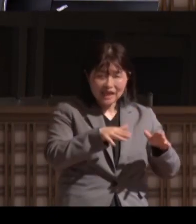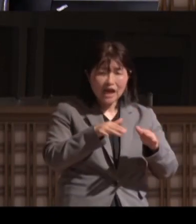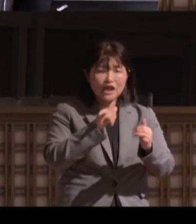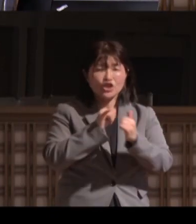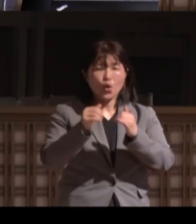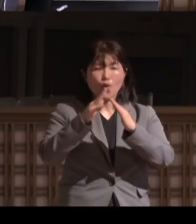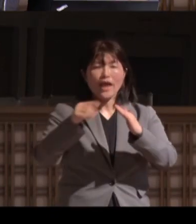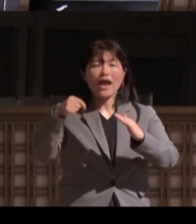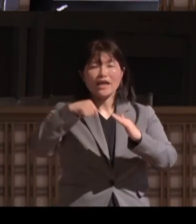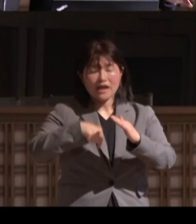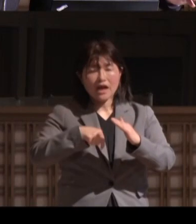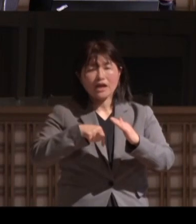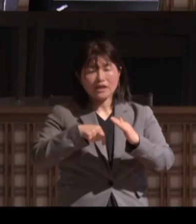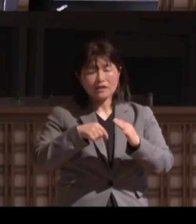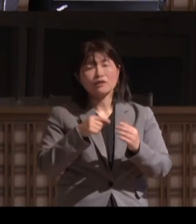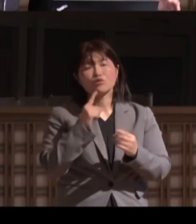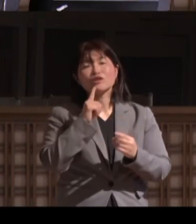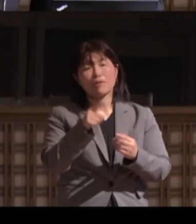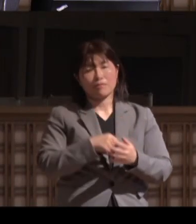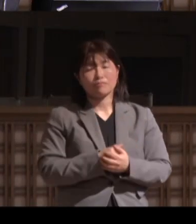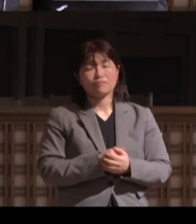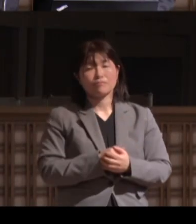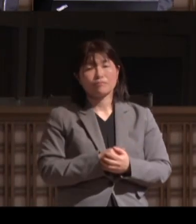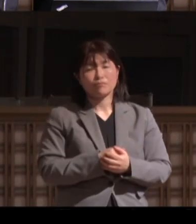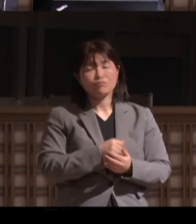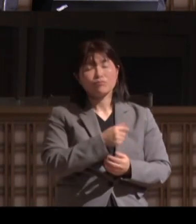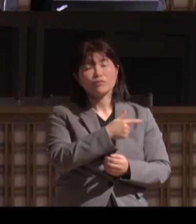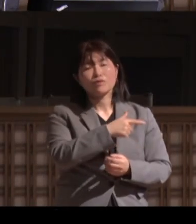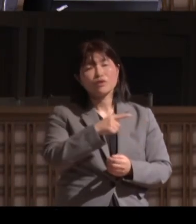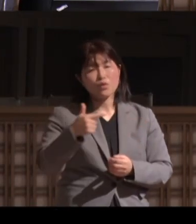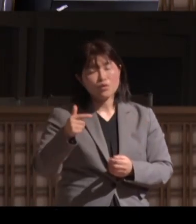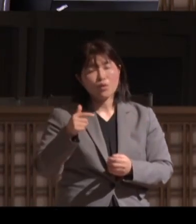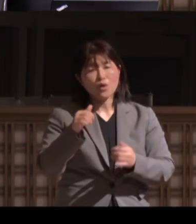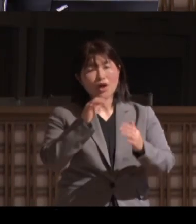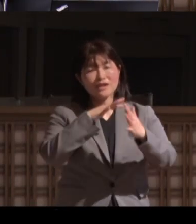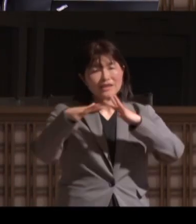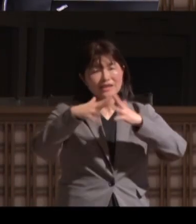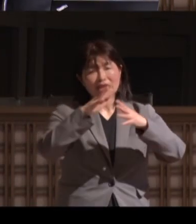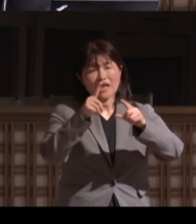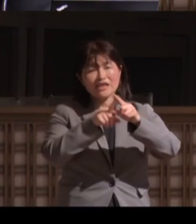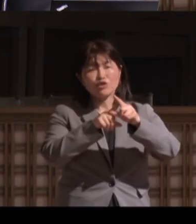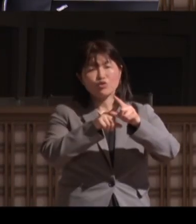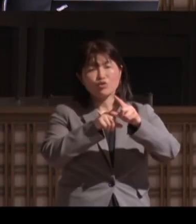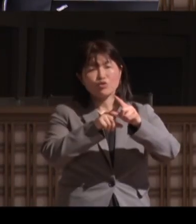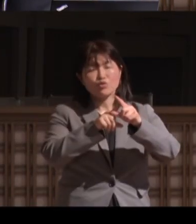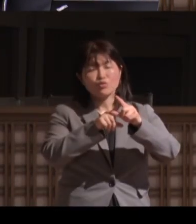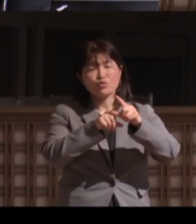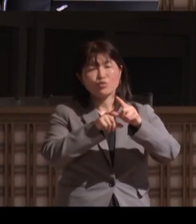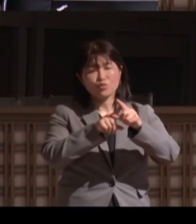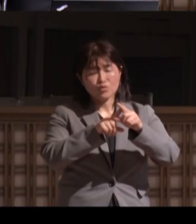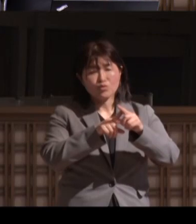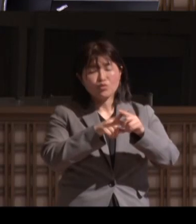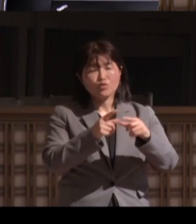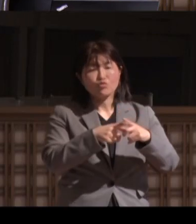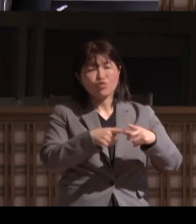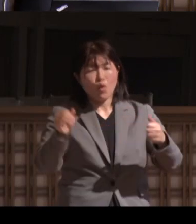相当しますえ幾度かま景気がございましたが特に戦時中ですねえ